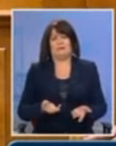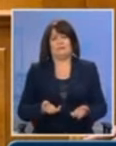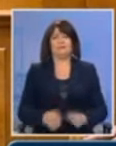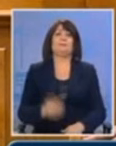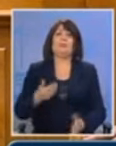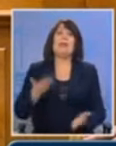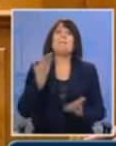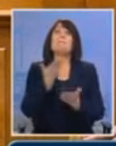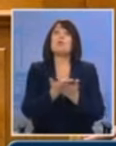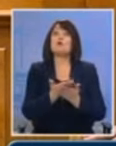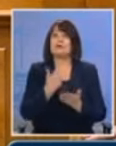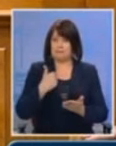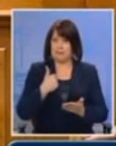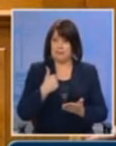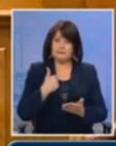Η πρόταση όμως αυτή